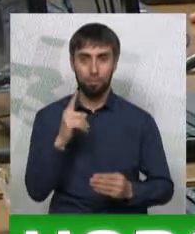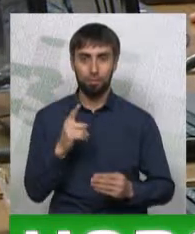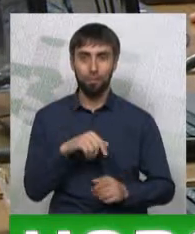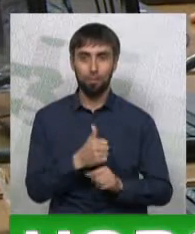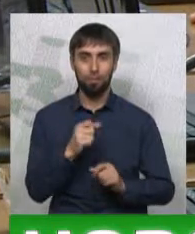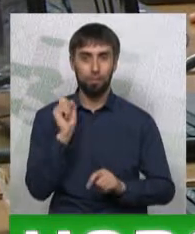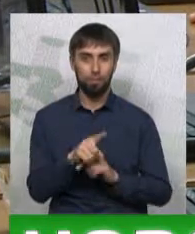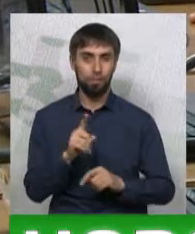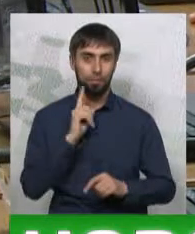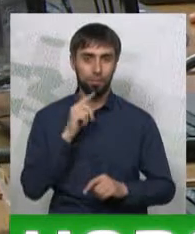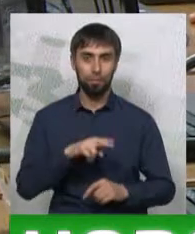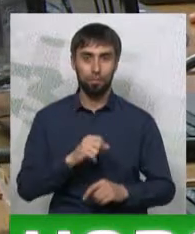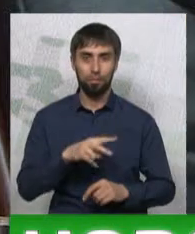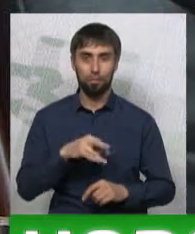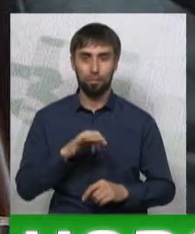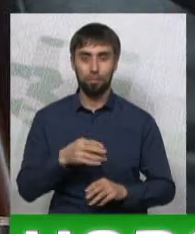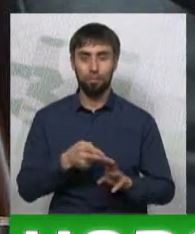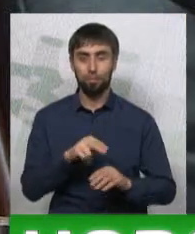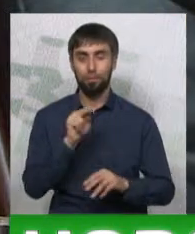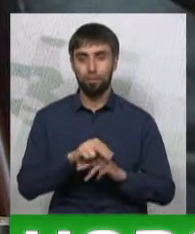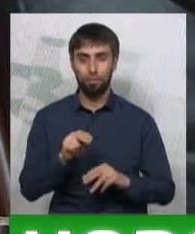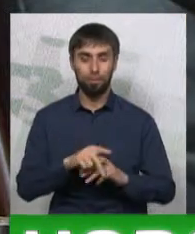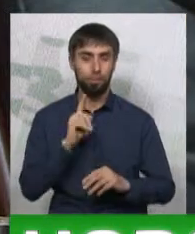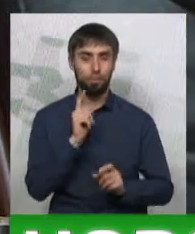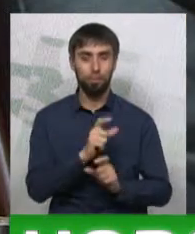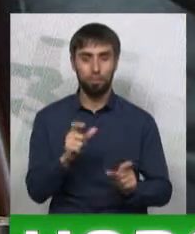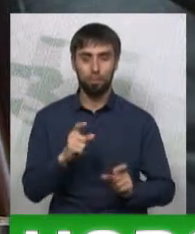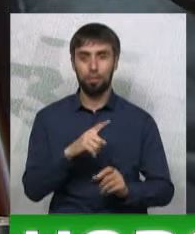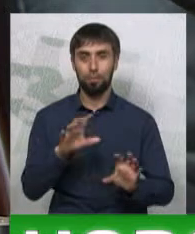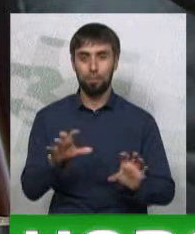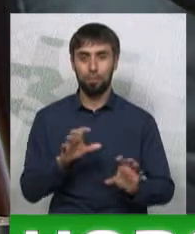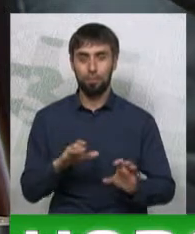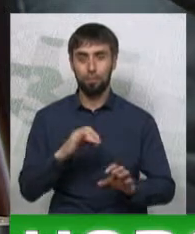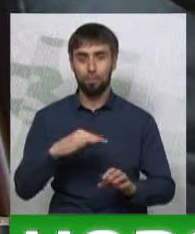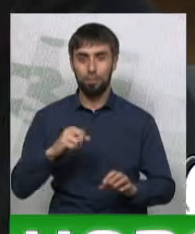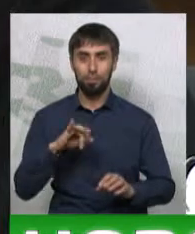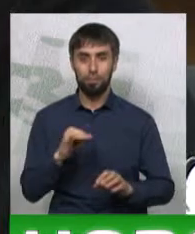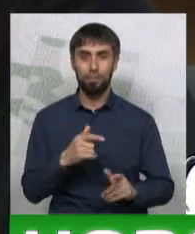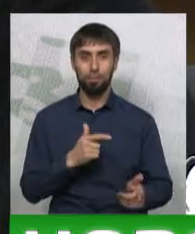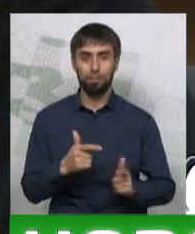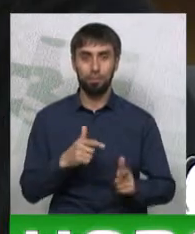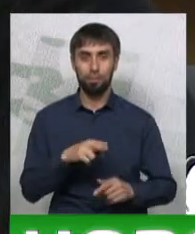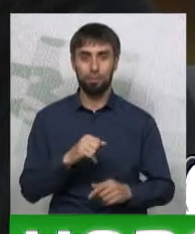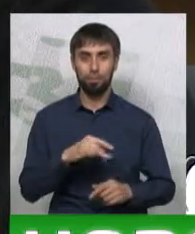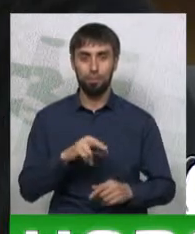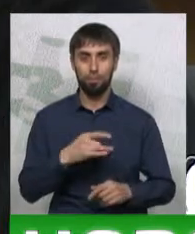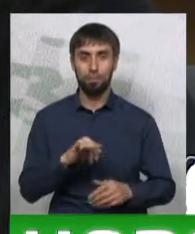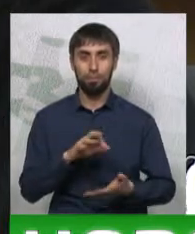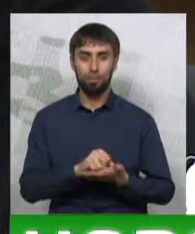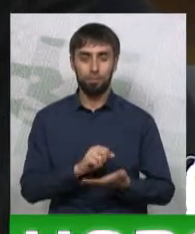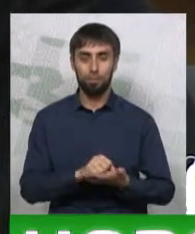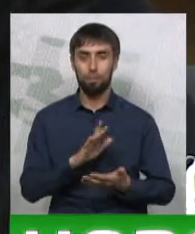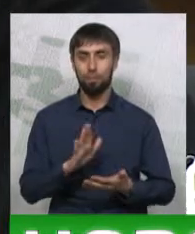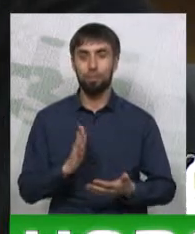основная задача молодежного парламента – это обучение молодых людей законодательной системе и подготовка к парламентской деятельности.